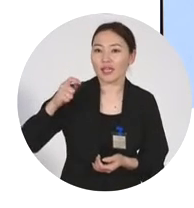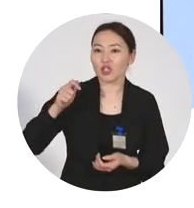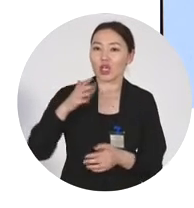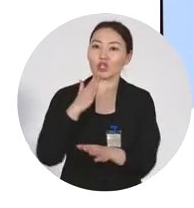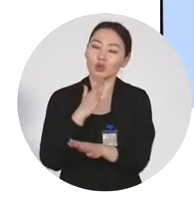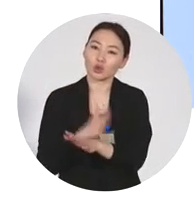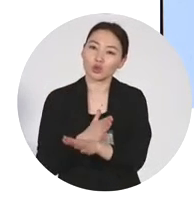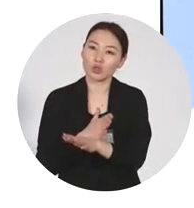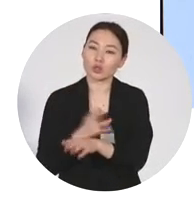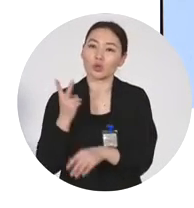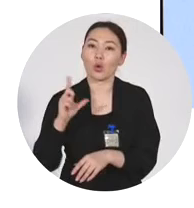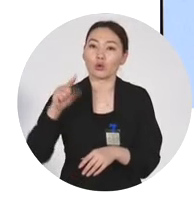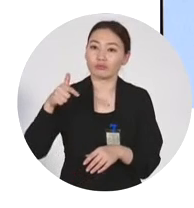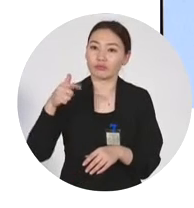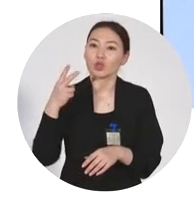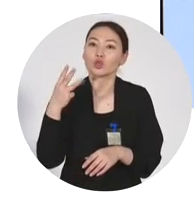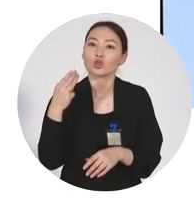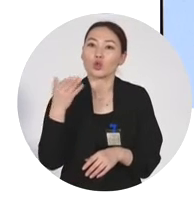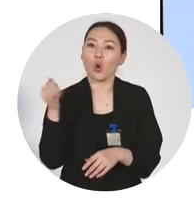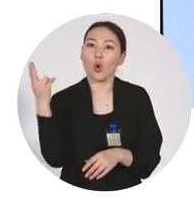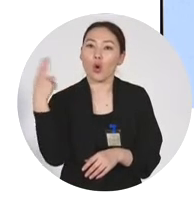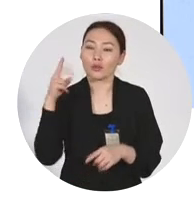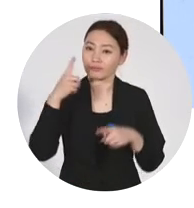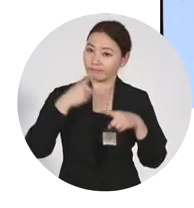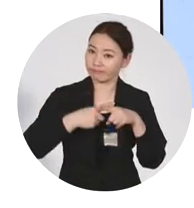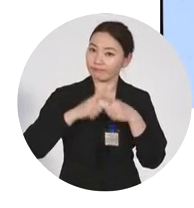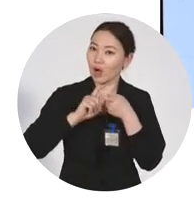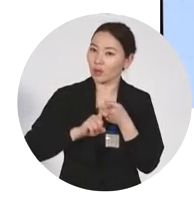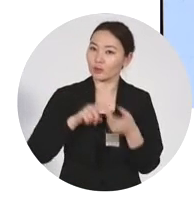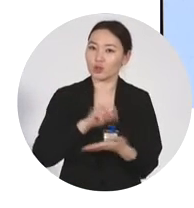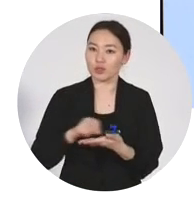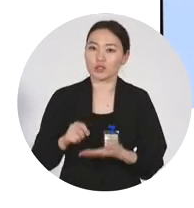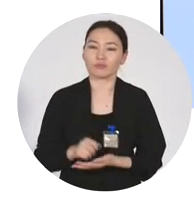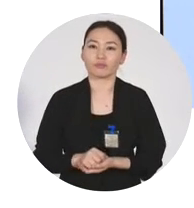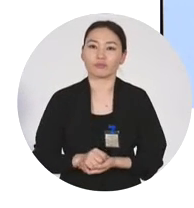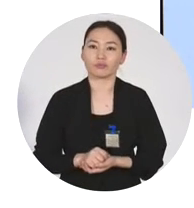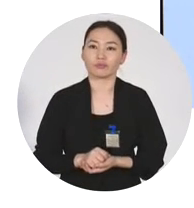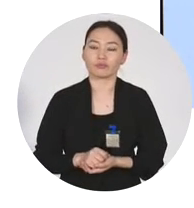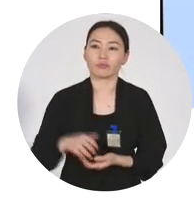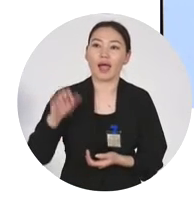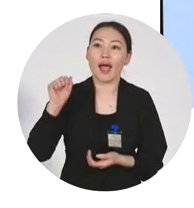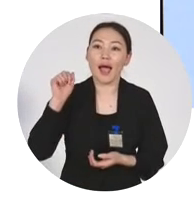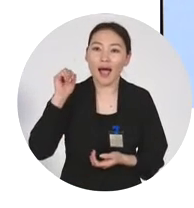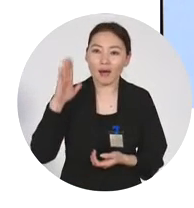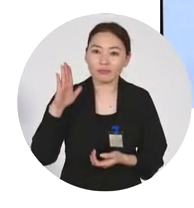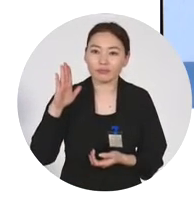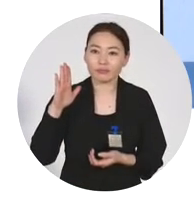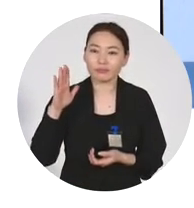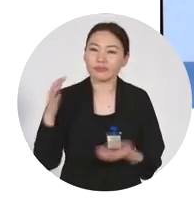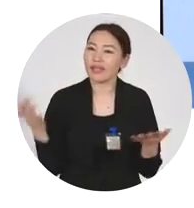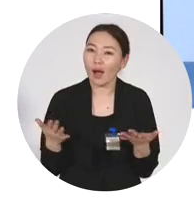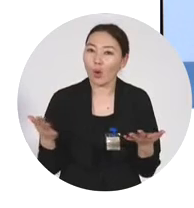нөхцөлийг шууд залган бичсэн байна. За харин ав гэдэг үйлгэн дээр игтун нөхцөлөө хэрхэн залгахаа